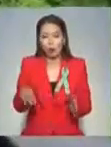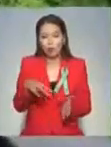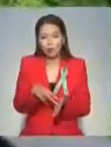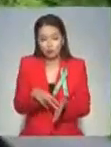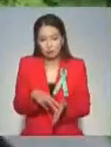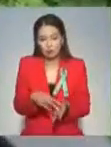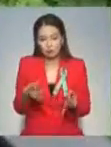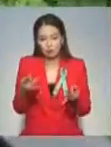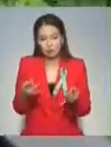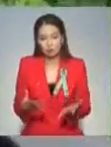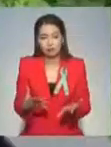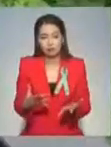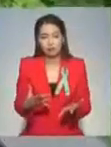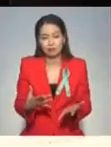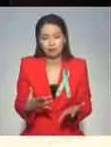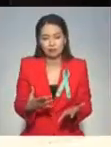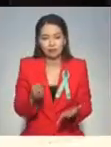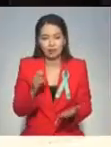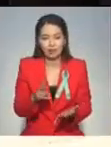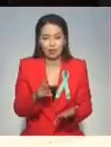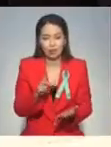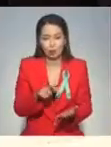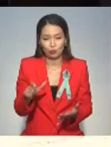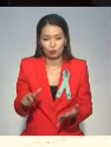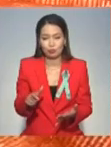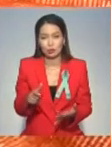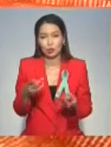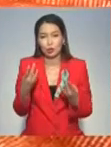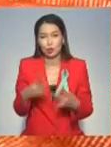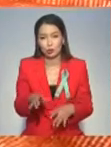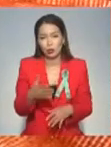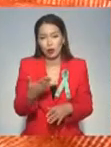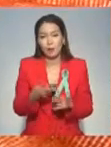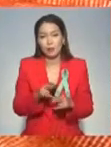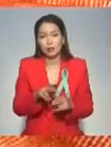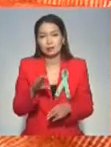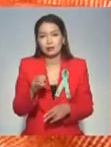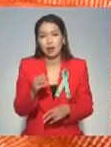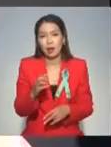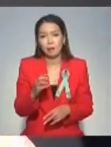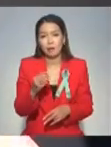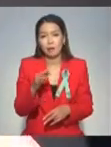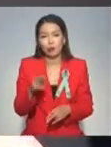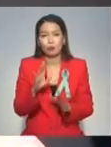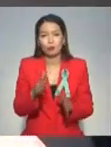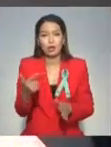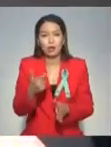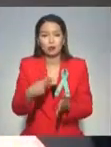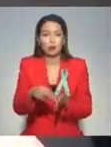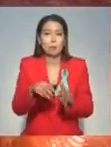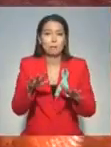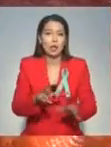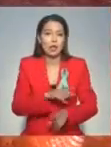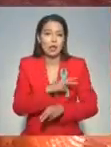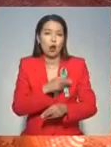просто как ненужные люди. Кроме того, Истопфонд теперь будет гарантированно закупать у местных дачников овощи.